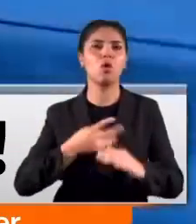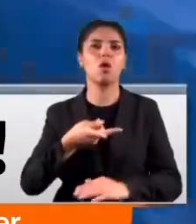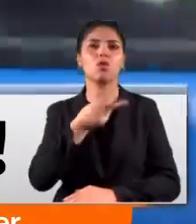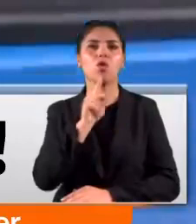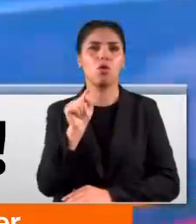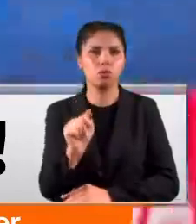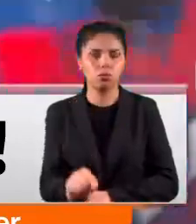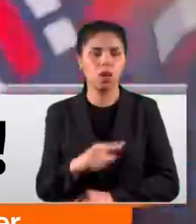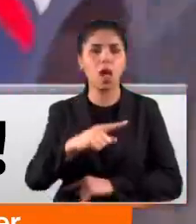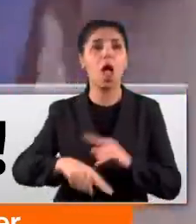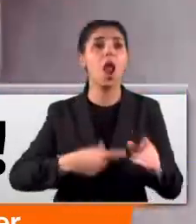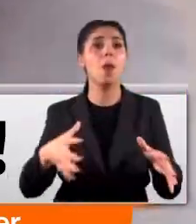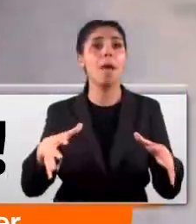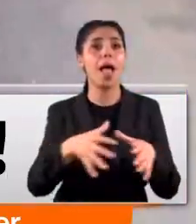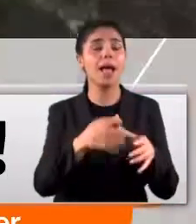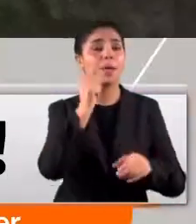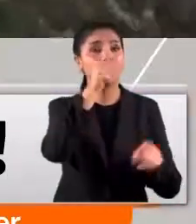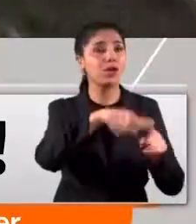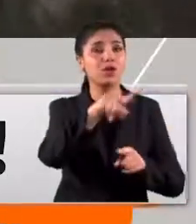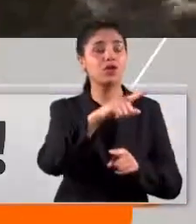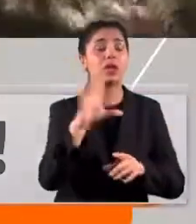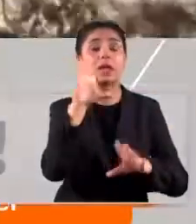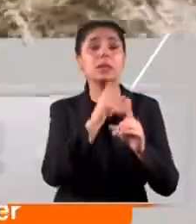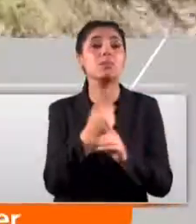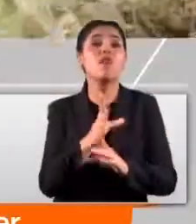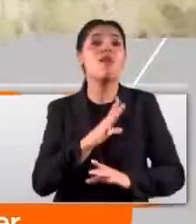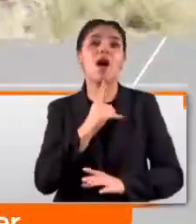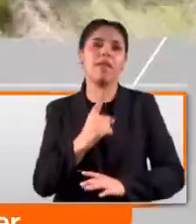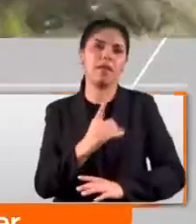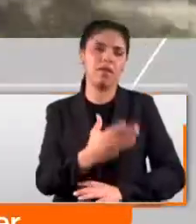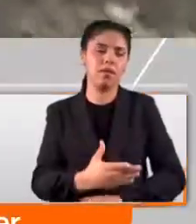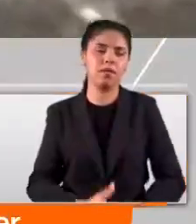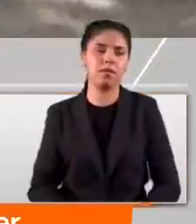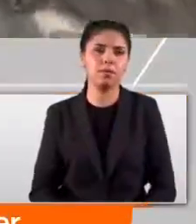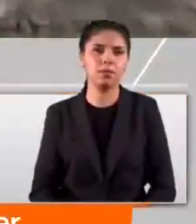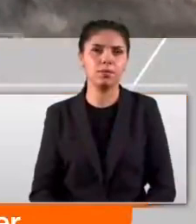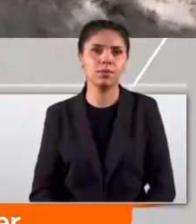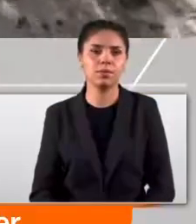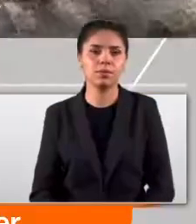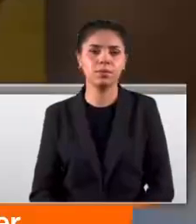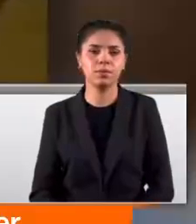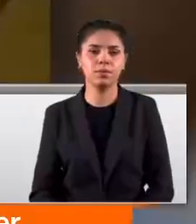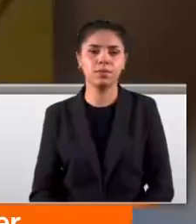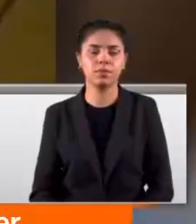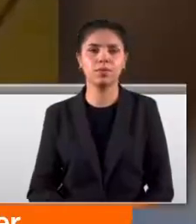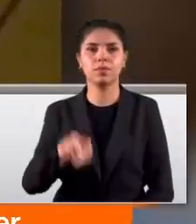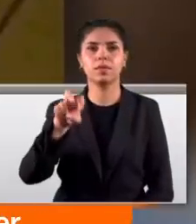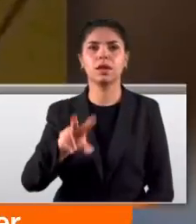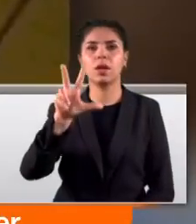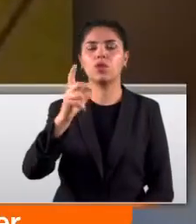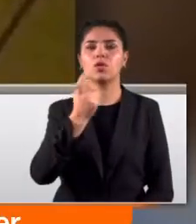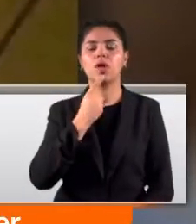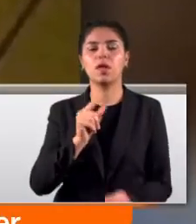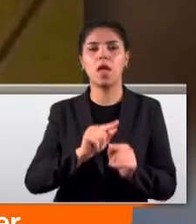Arama ekibi gizemli bir durum var dedi. Somehow he's managed to survive, I hope. 83